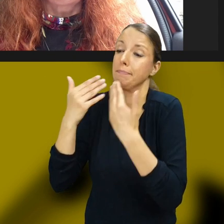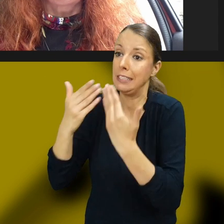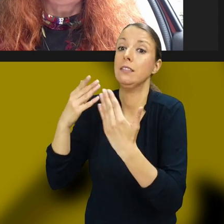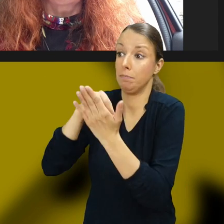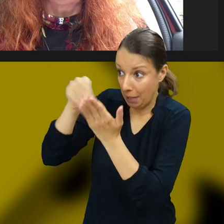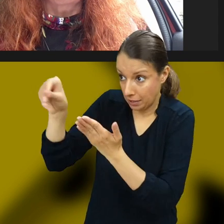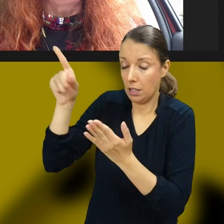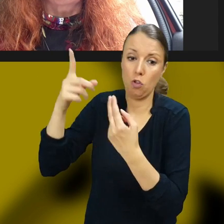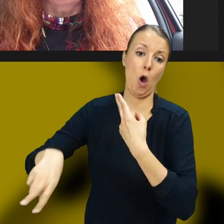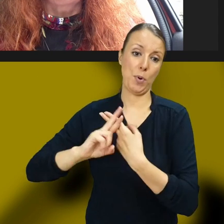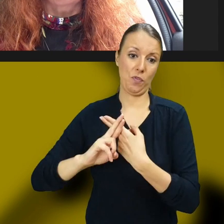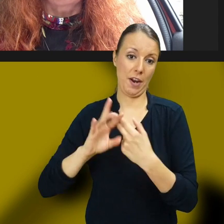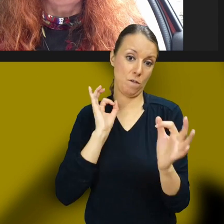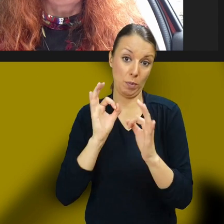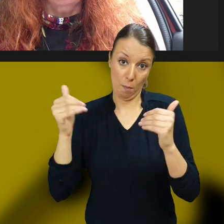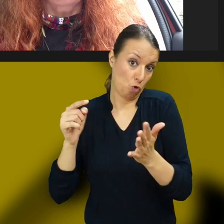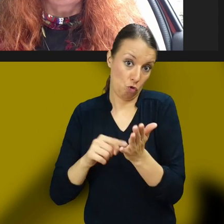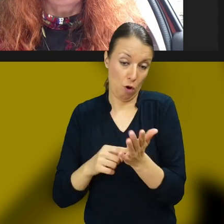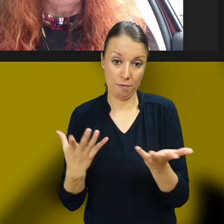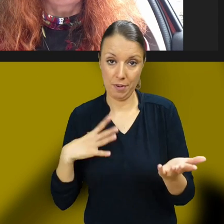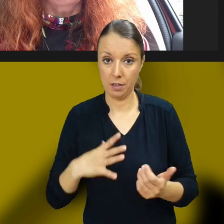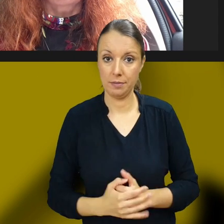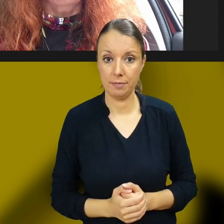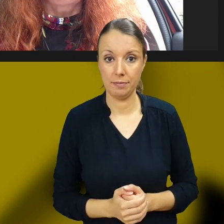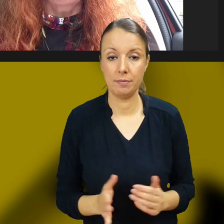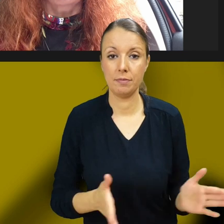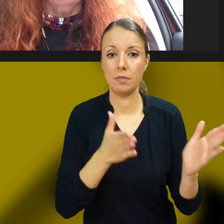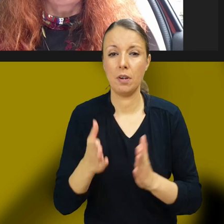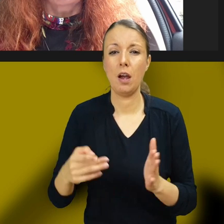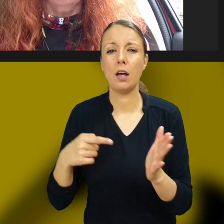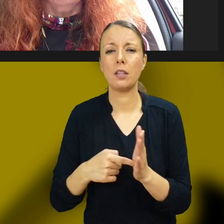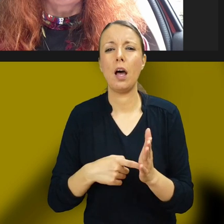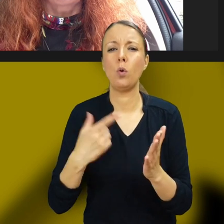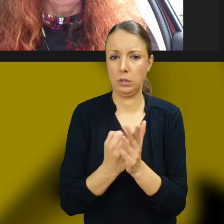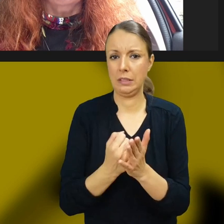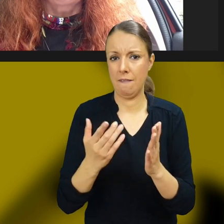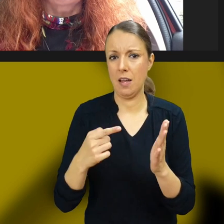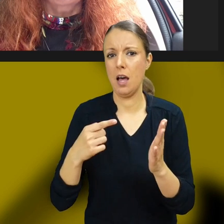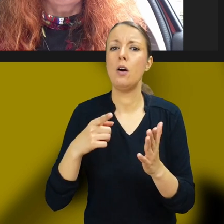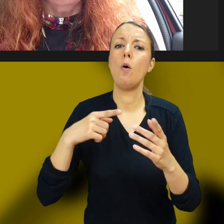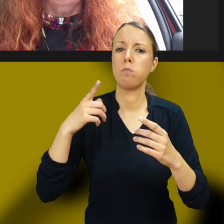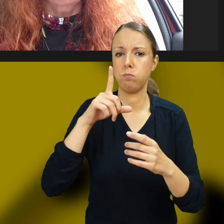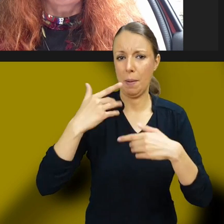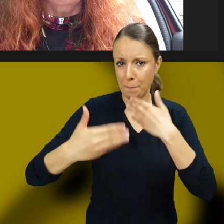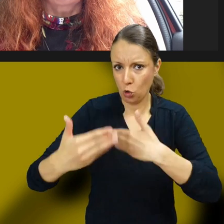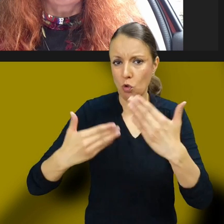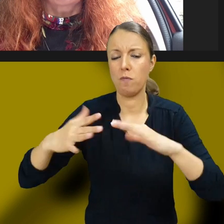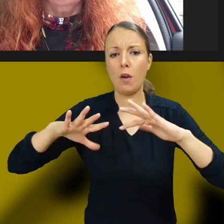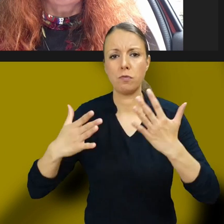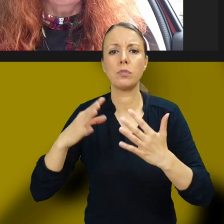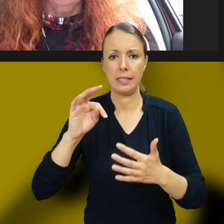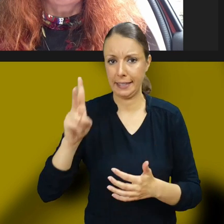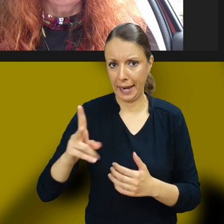wyrazić zdziwienie tym wepchnięciem na ustawę procesową, tą trybunalską, ponieważ śmiem twierdzić, że z punktu widzenia artykułu 5